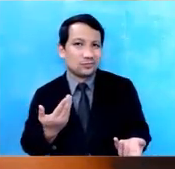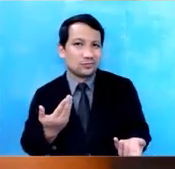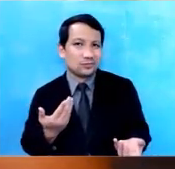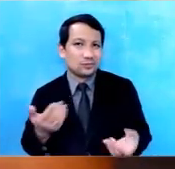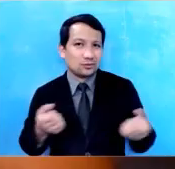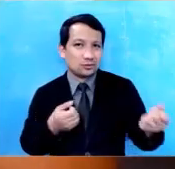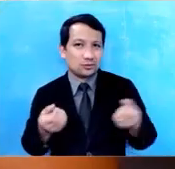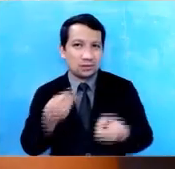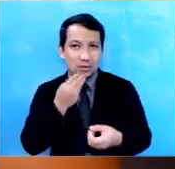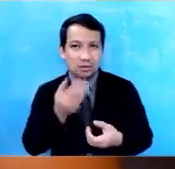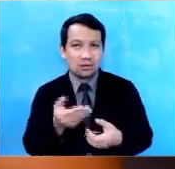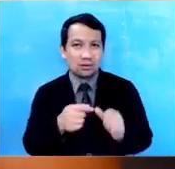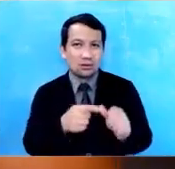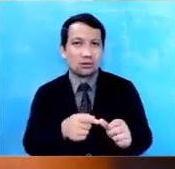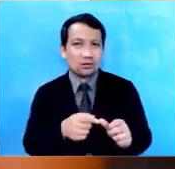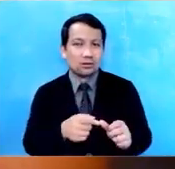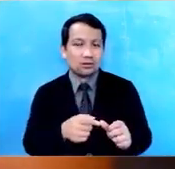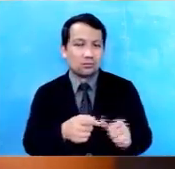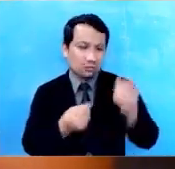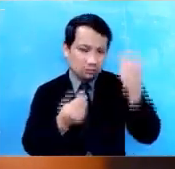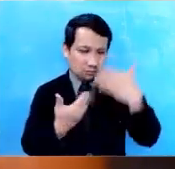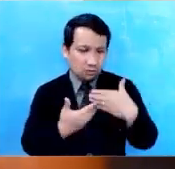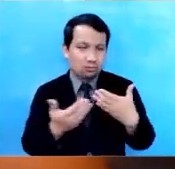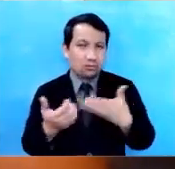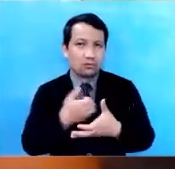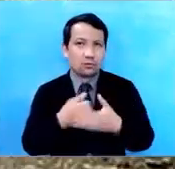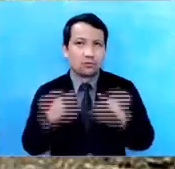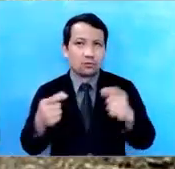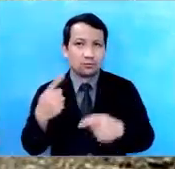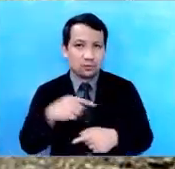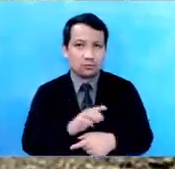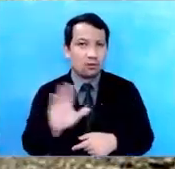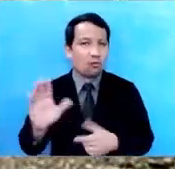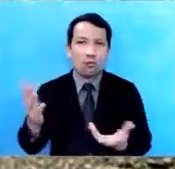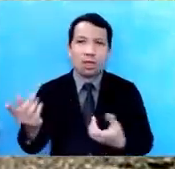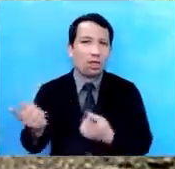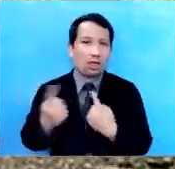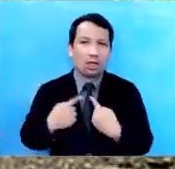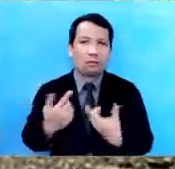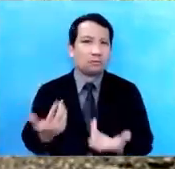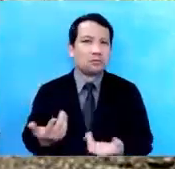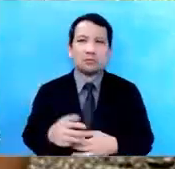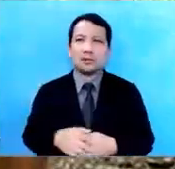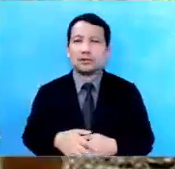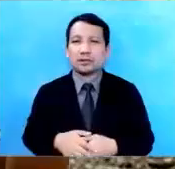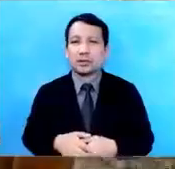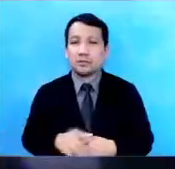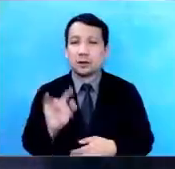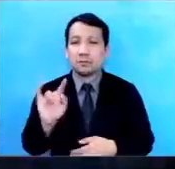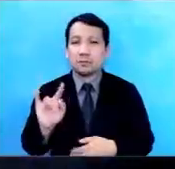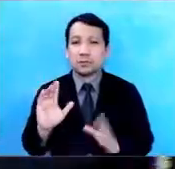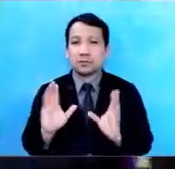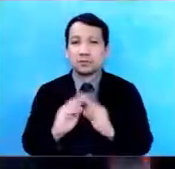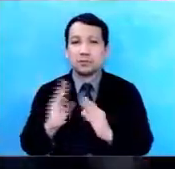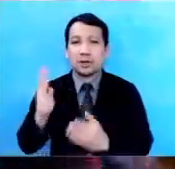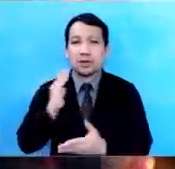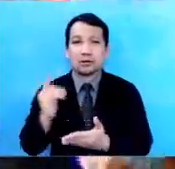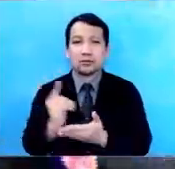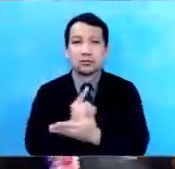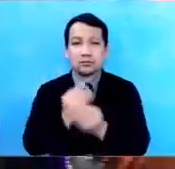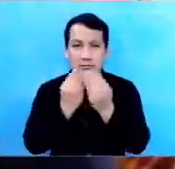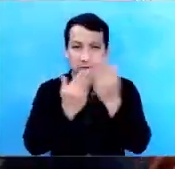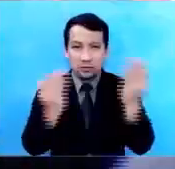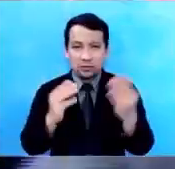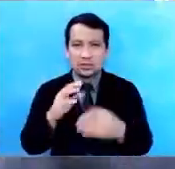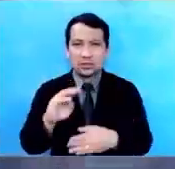that kind of information or feedback sa kanila. Sa isang media forum noong nakaraang linggo, binanggit ng